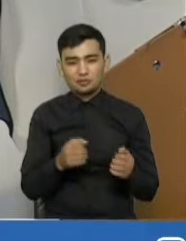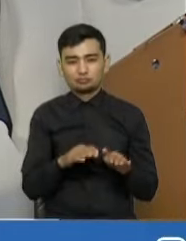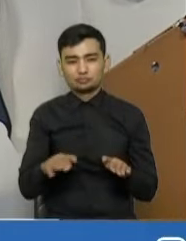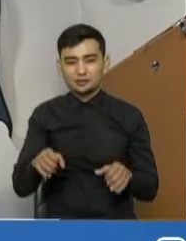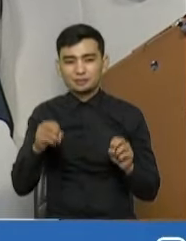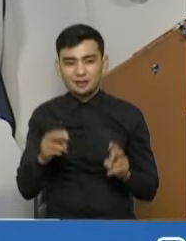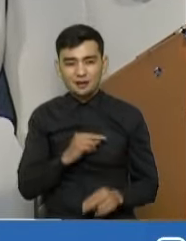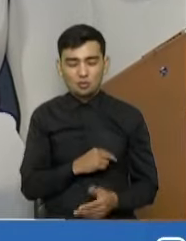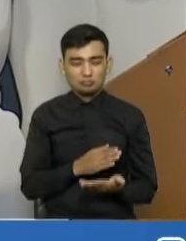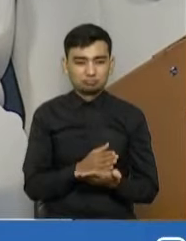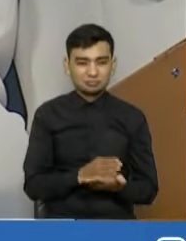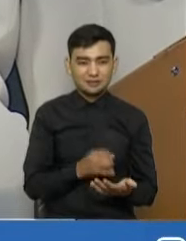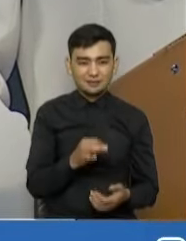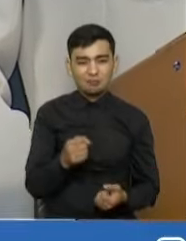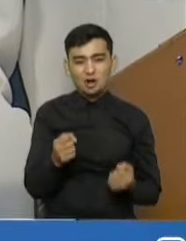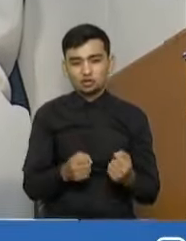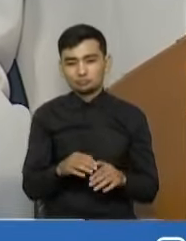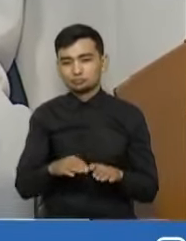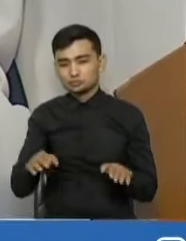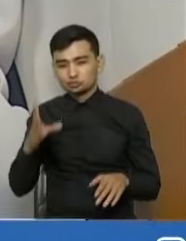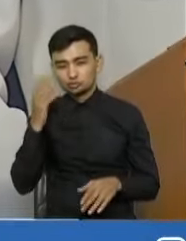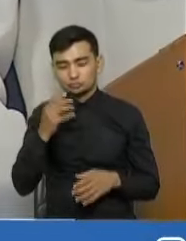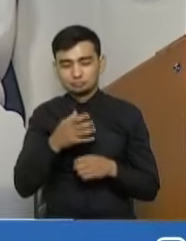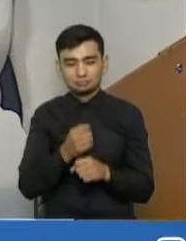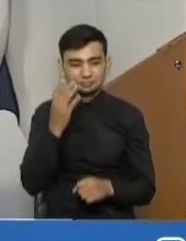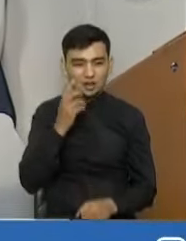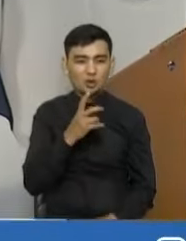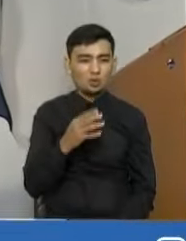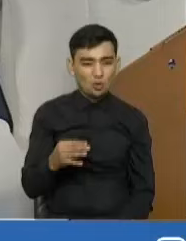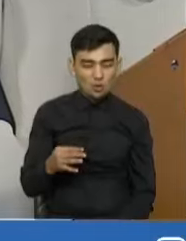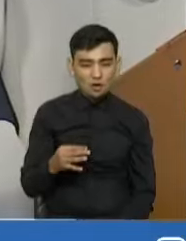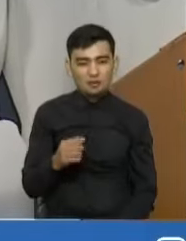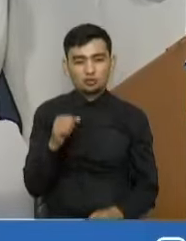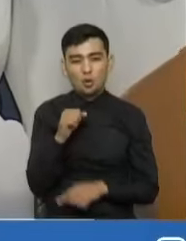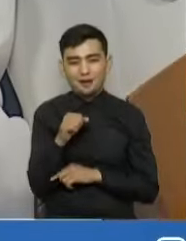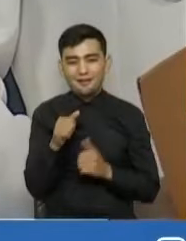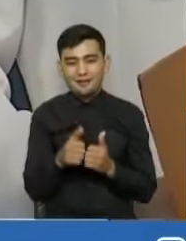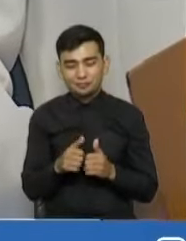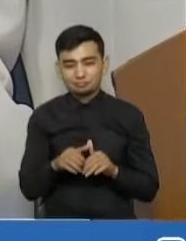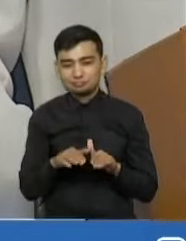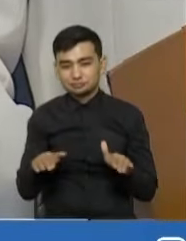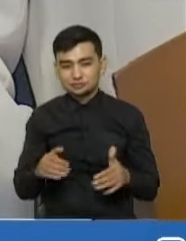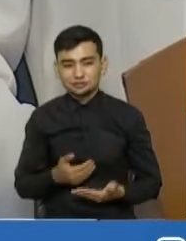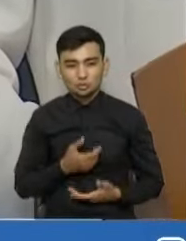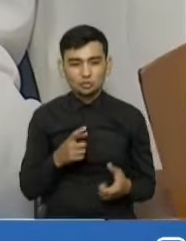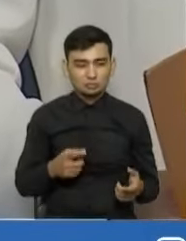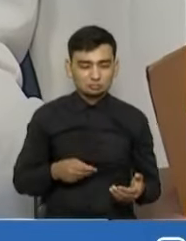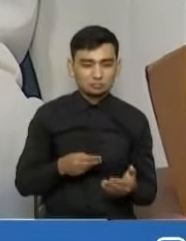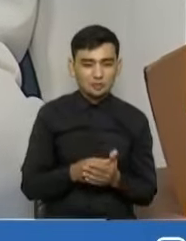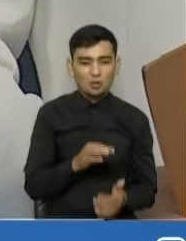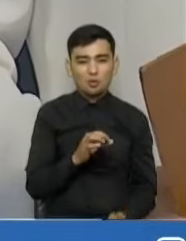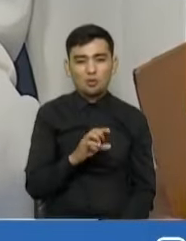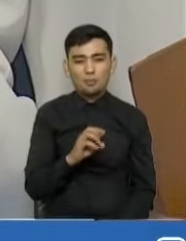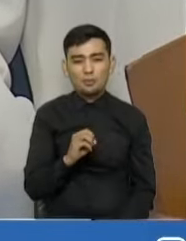көздеген мамандар осылайша автомобильдер санын азайтпақ. Дегенмен тұраққа жақын маңдағы тұрғындарға абонемент енгізу